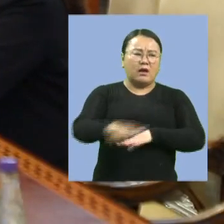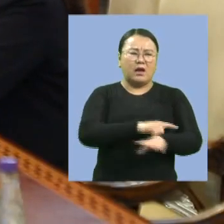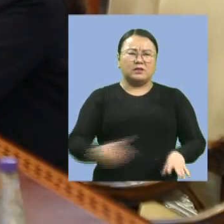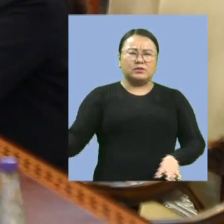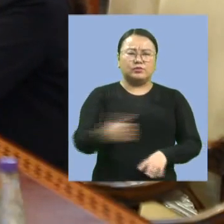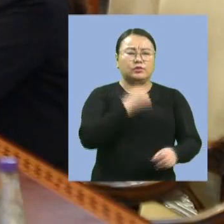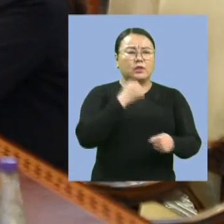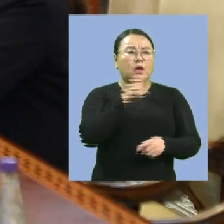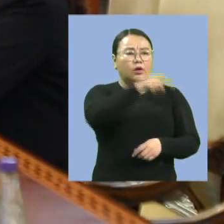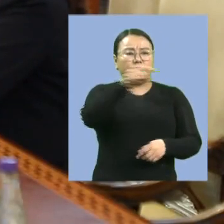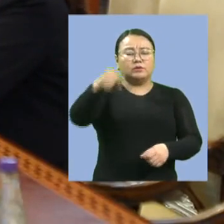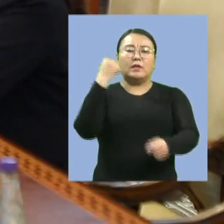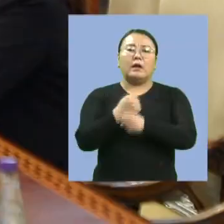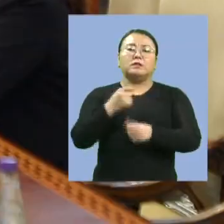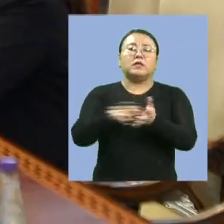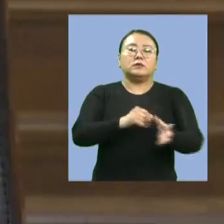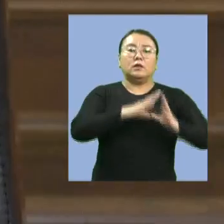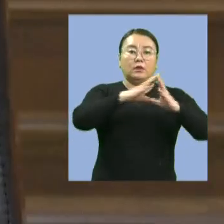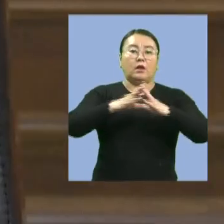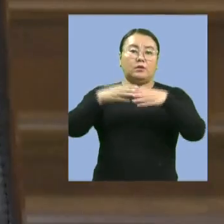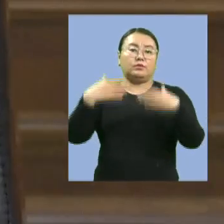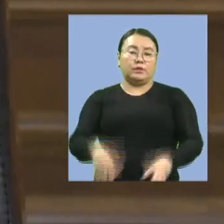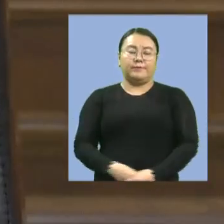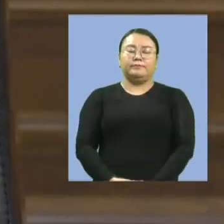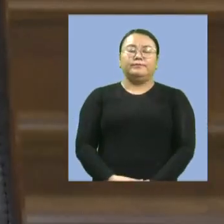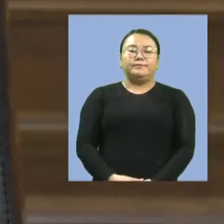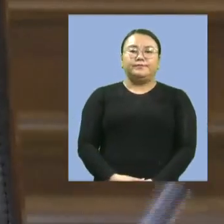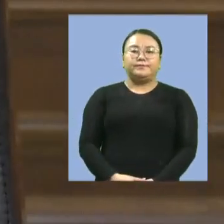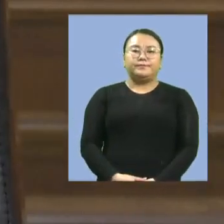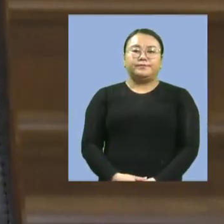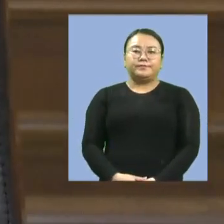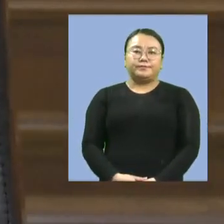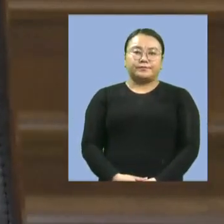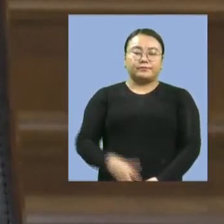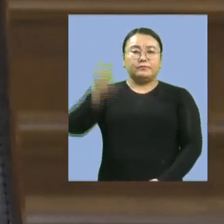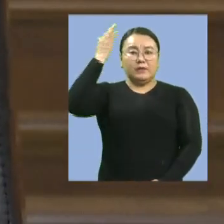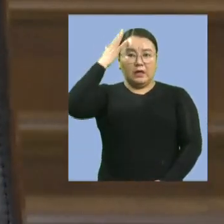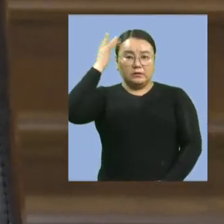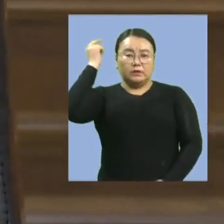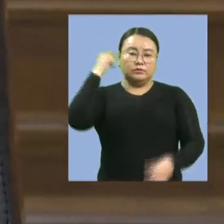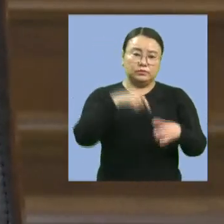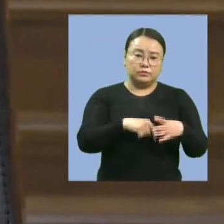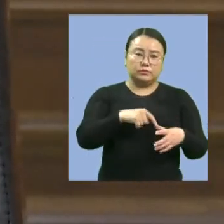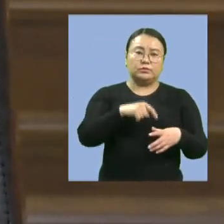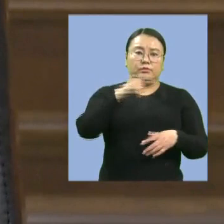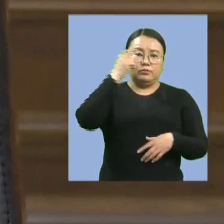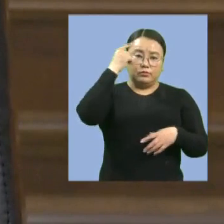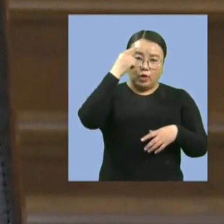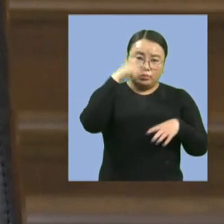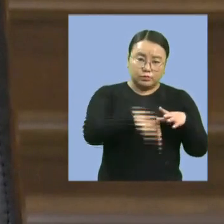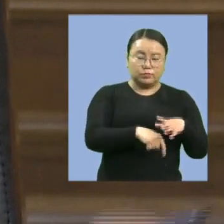бүрт хурц ажиллах үүрэг чиглэл боллоо. Тэр гадаад нийгэмч тэр дотоод ард иргэдийн зүгээсч